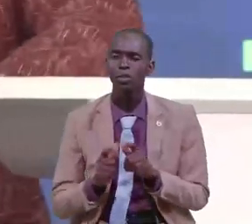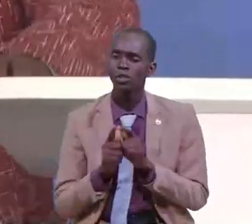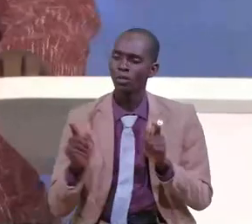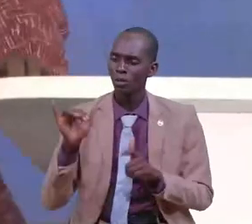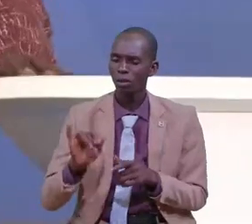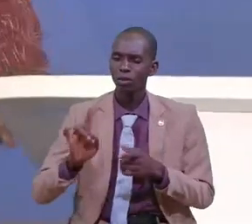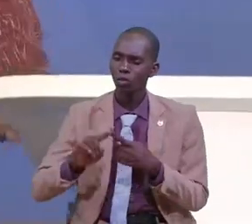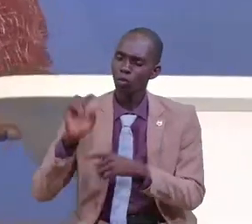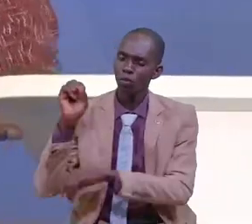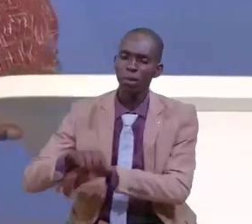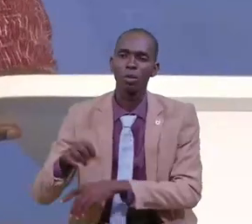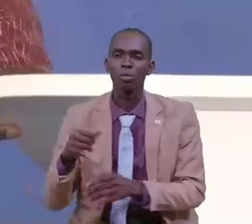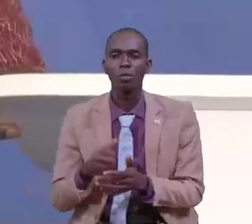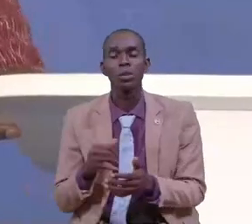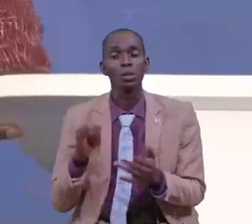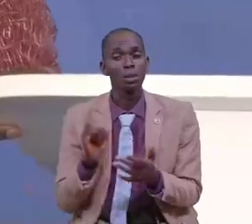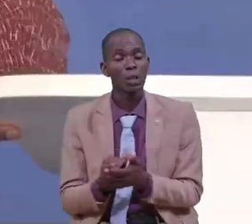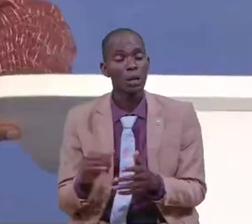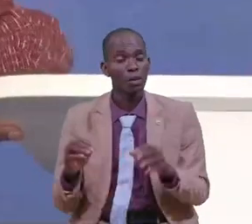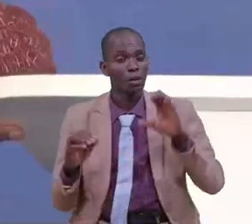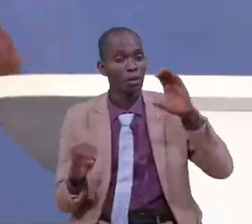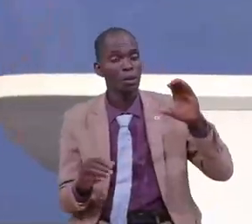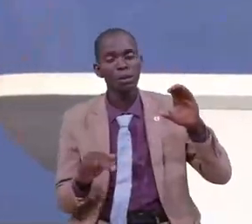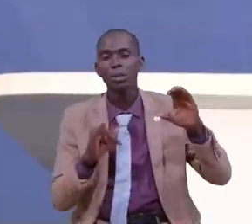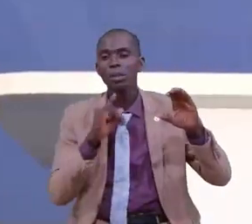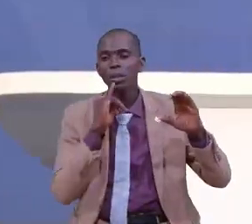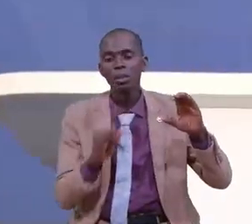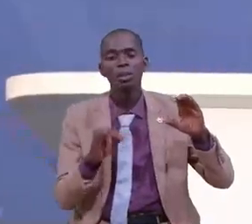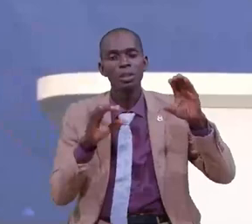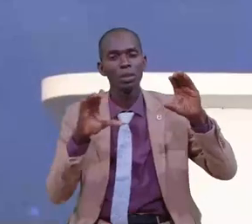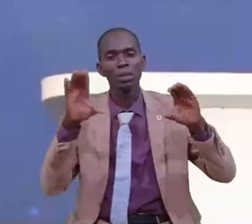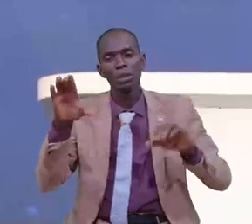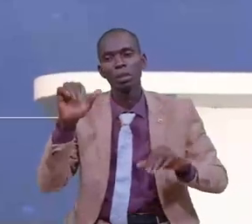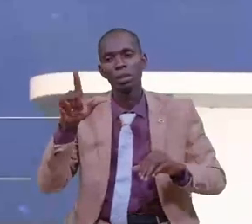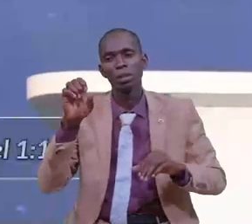Et la première chose dans nos vies, c'est la confession positive.